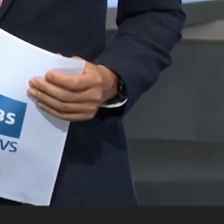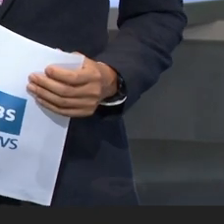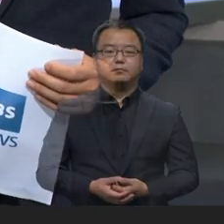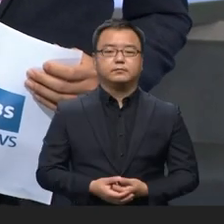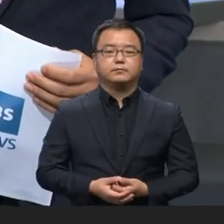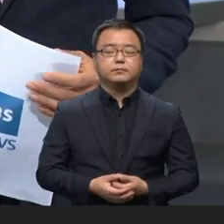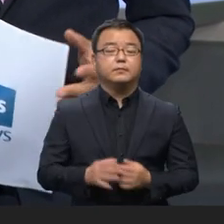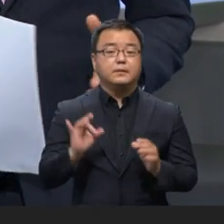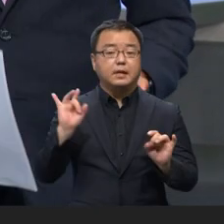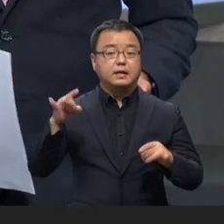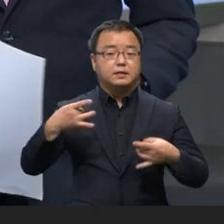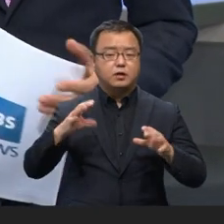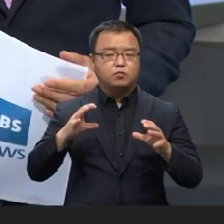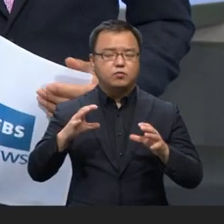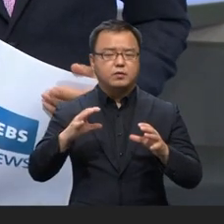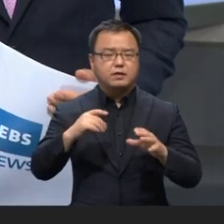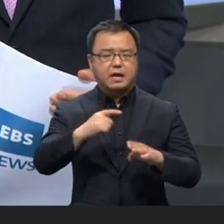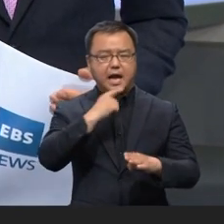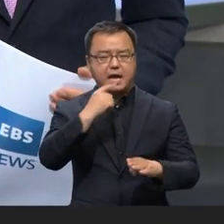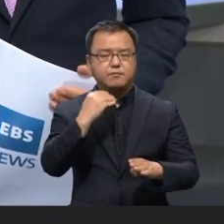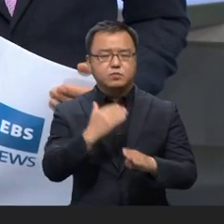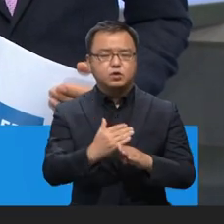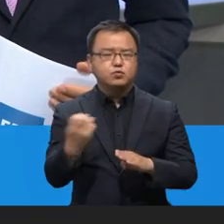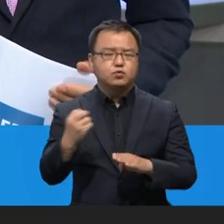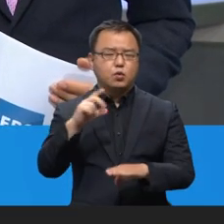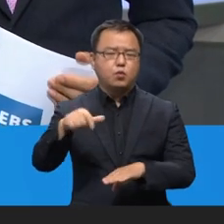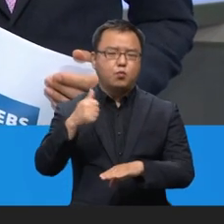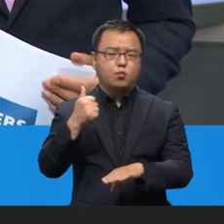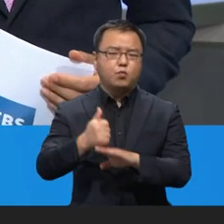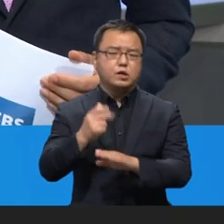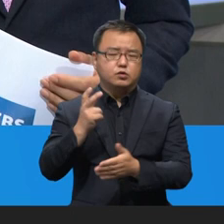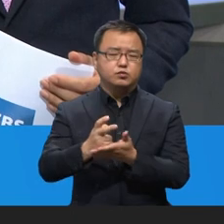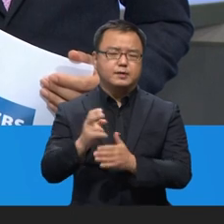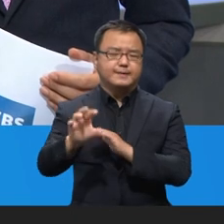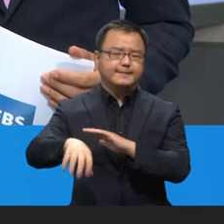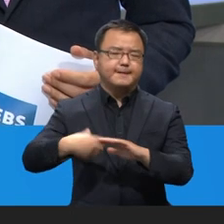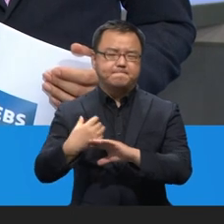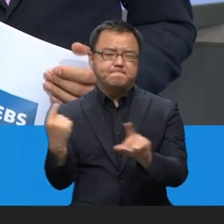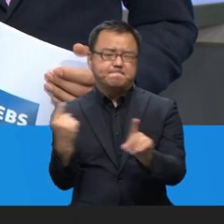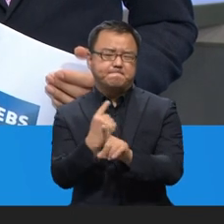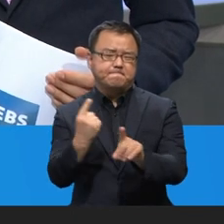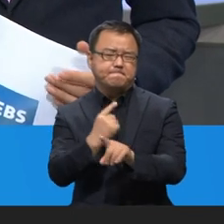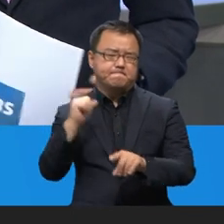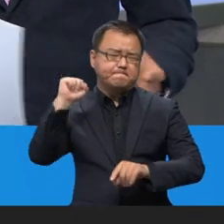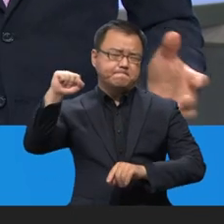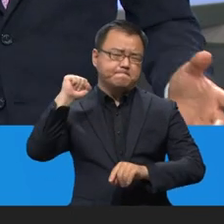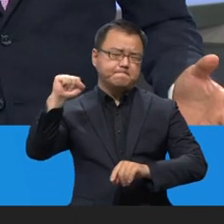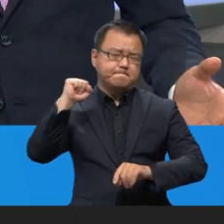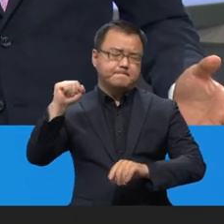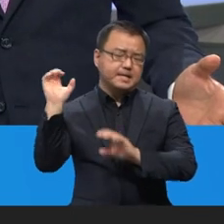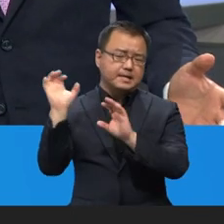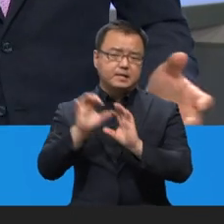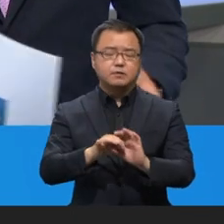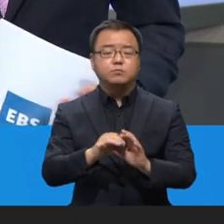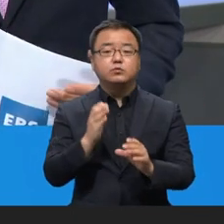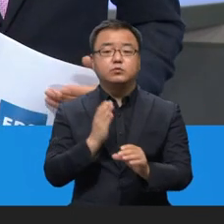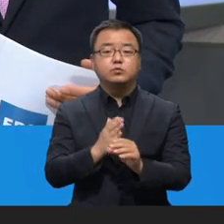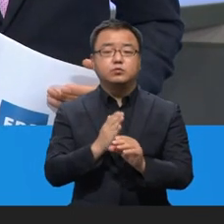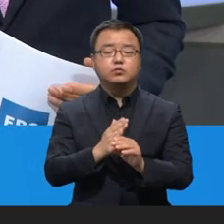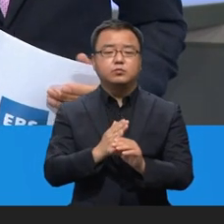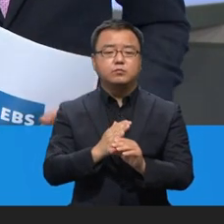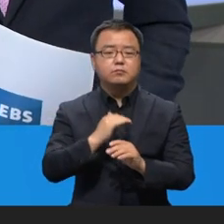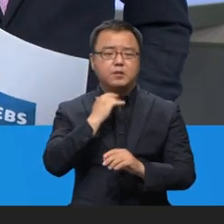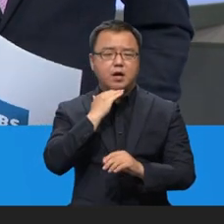태국에서 민주화와 군주제 개혁을 요구하는 시위가 몇 개월째 계속되고 있습니다. 전 세대로 확산된